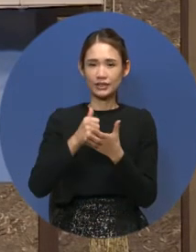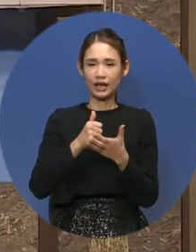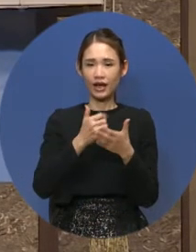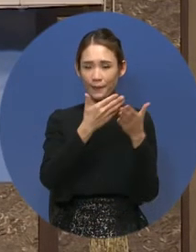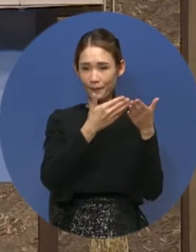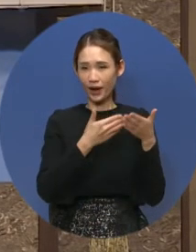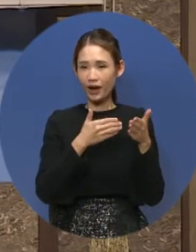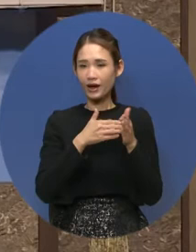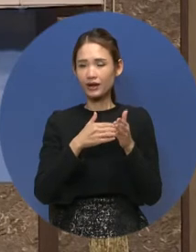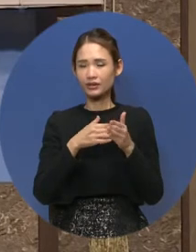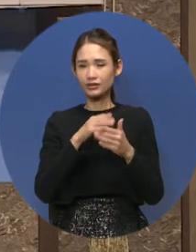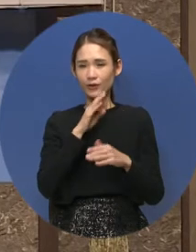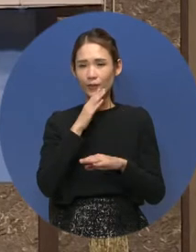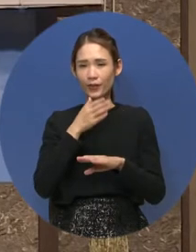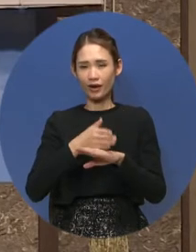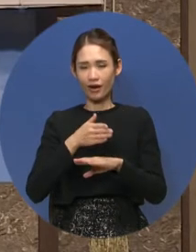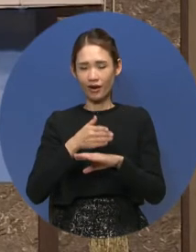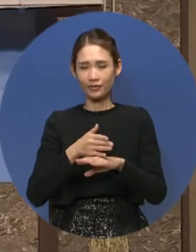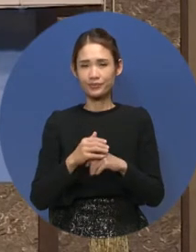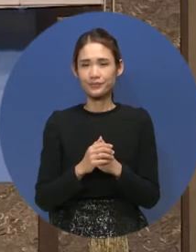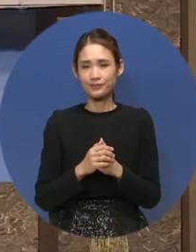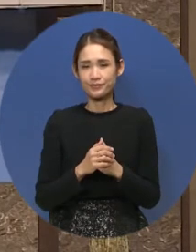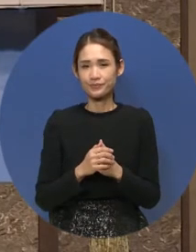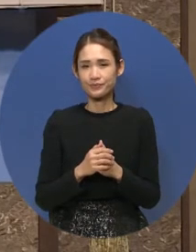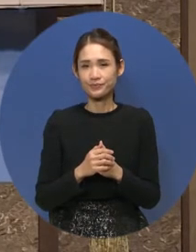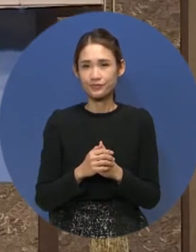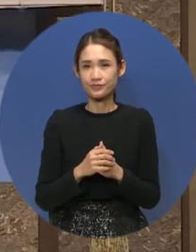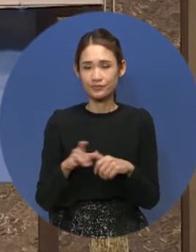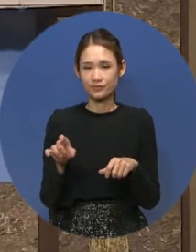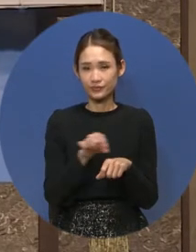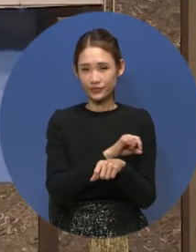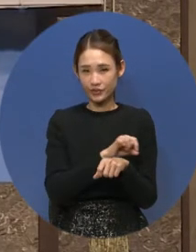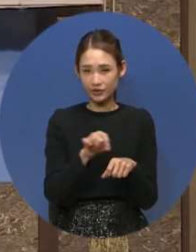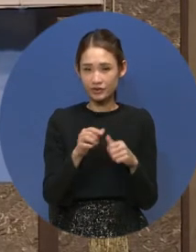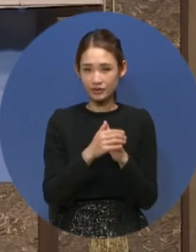해줬는데 진심으로 감사드리고요. 네. 뭐 특히 이제